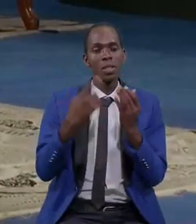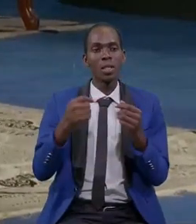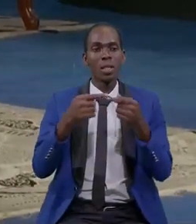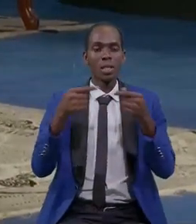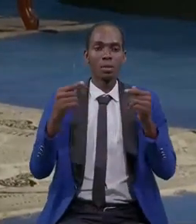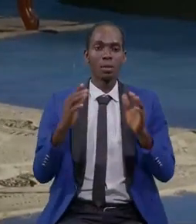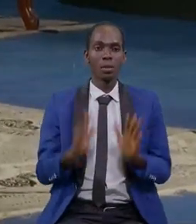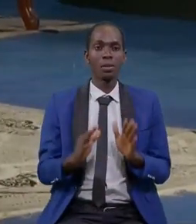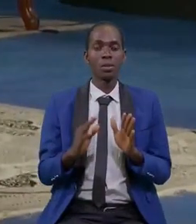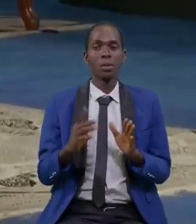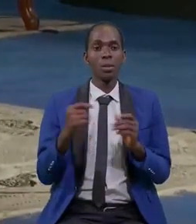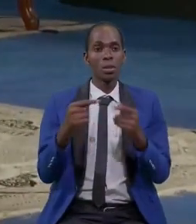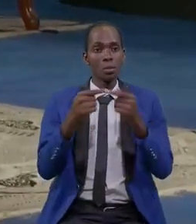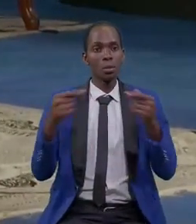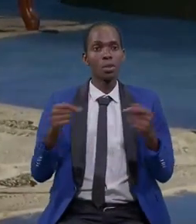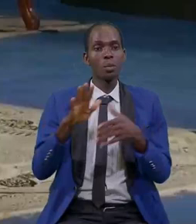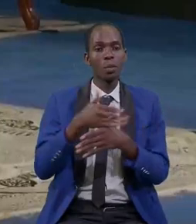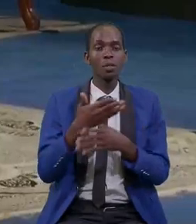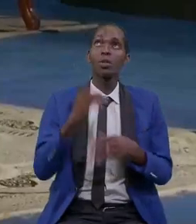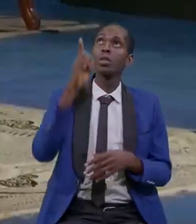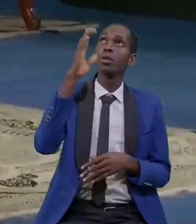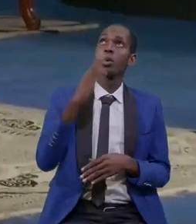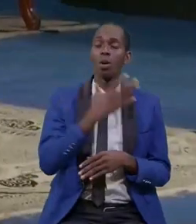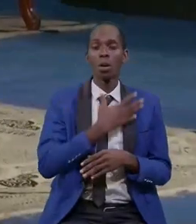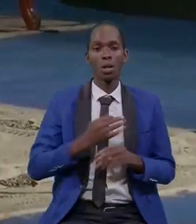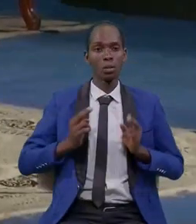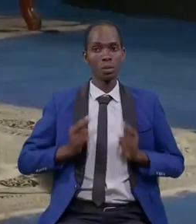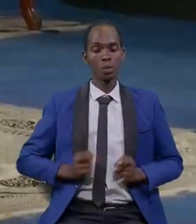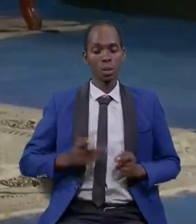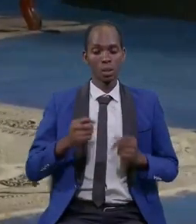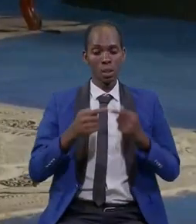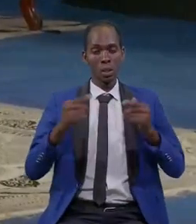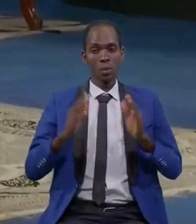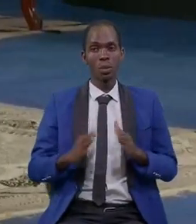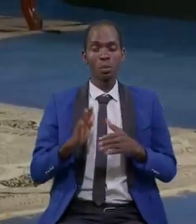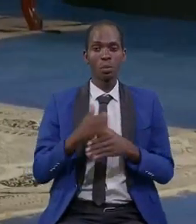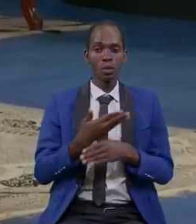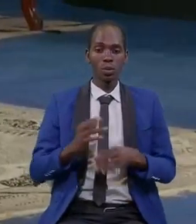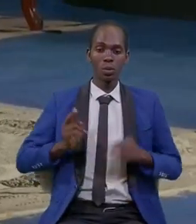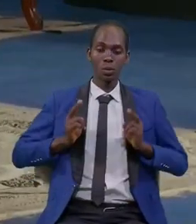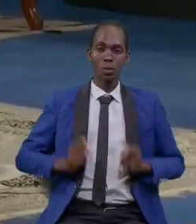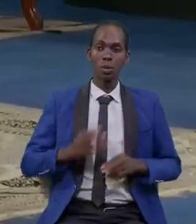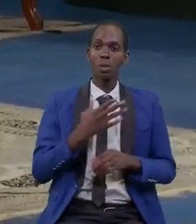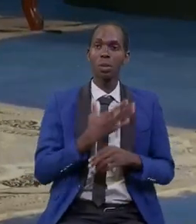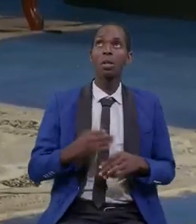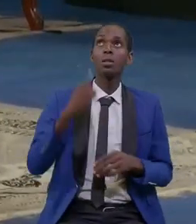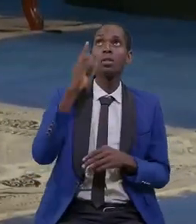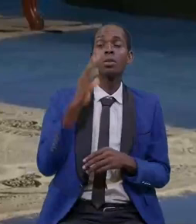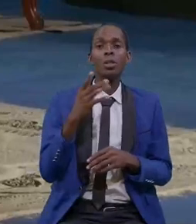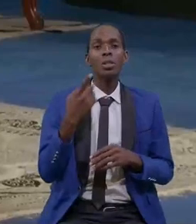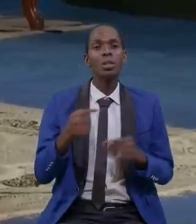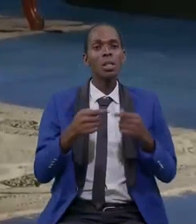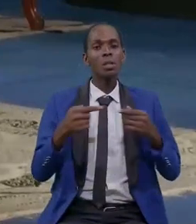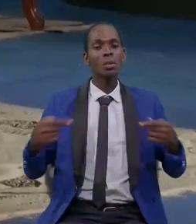des ordonnances entre Dieu et l'homme, l'inimitié entre l'homme et l'homme, l'inimitié entre les amis et